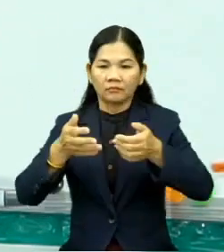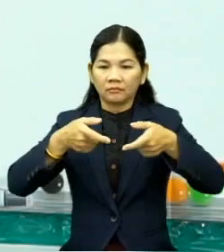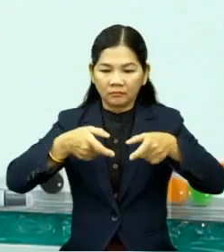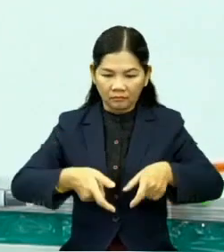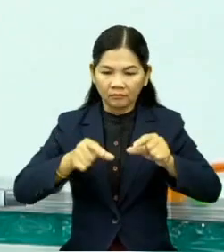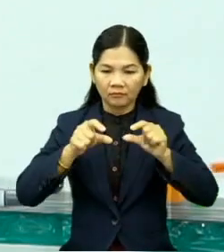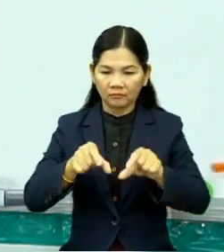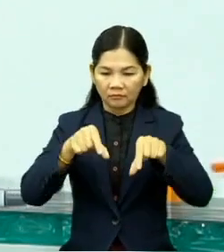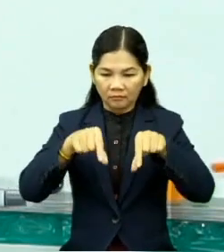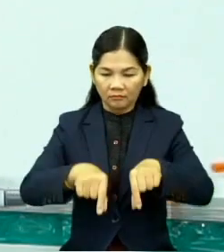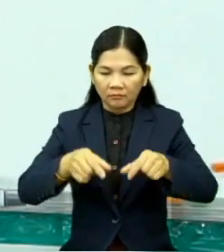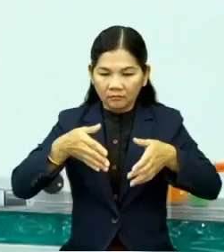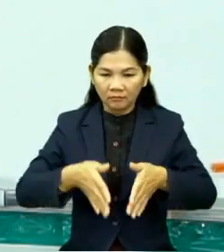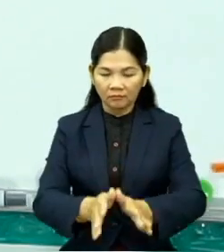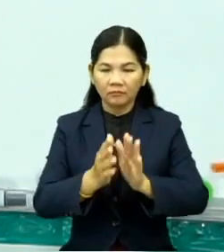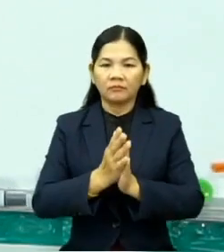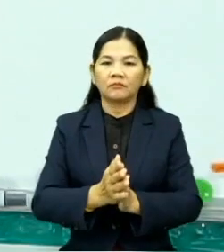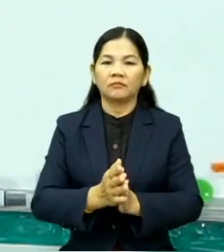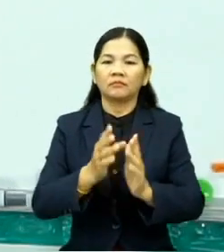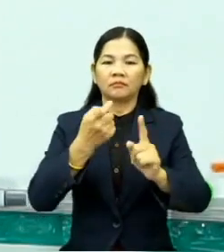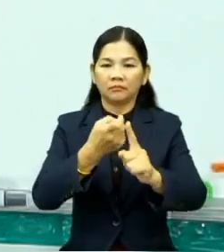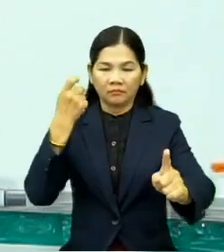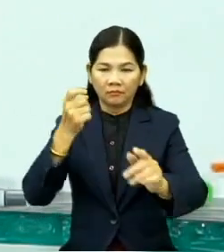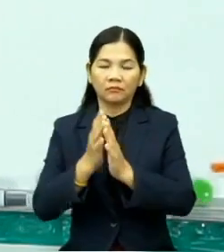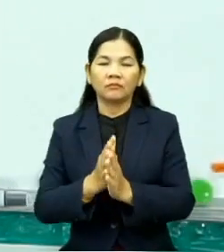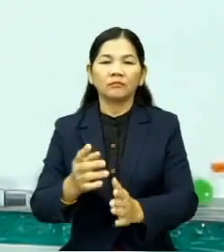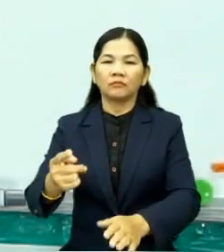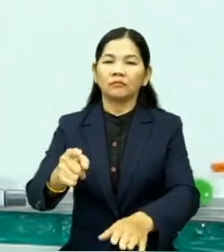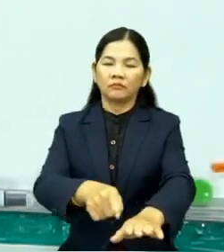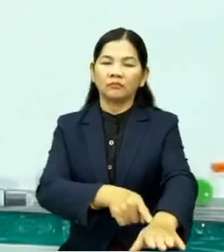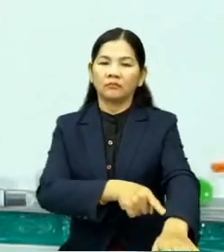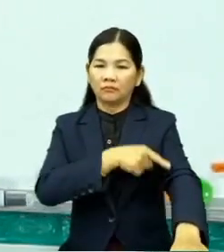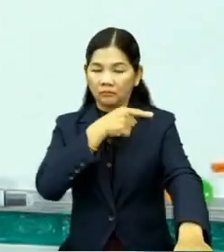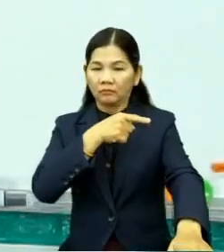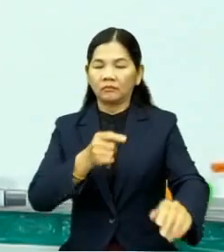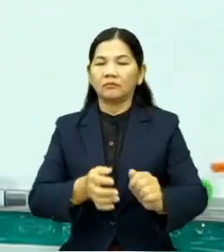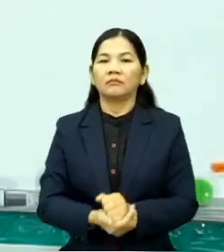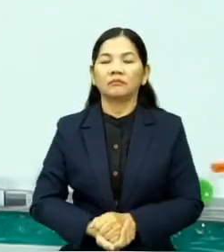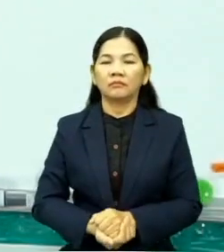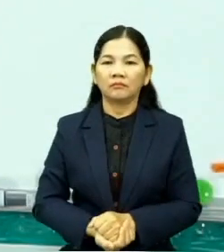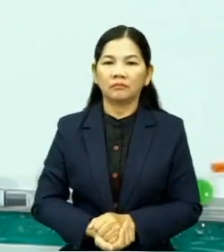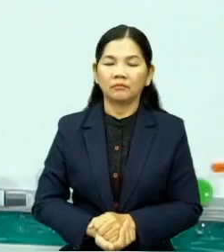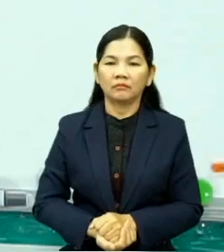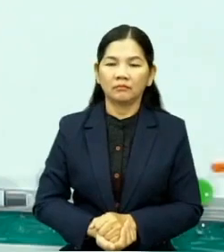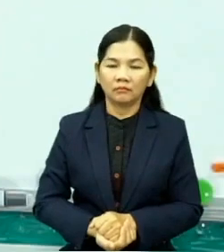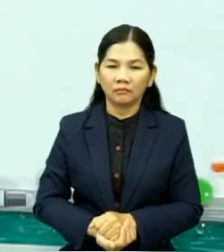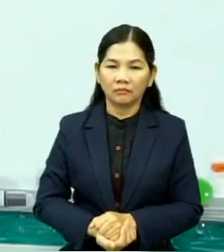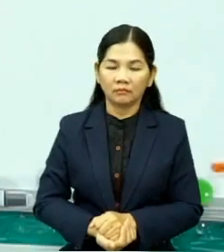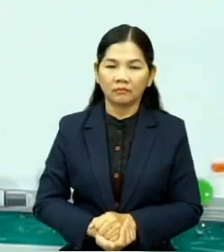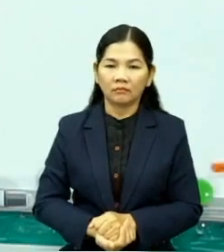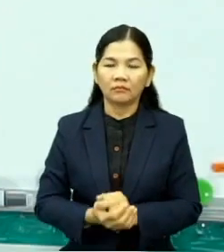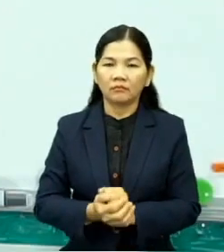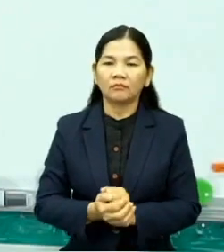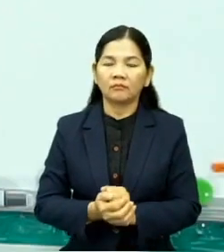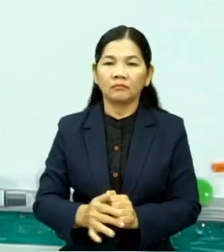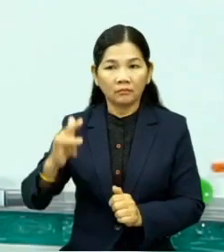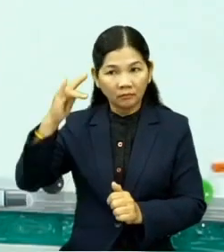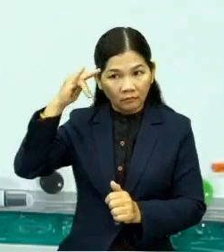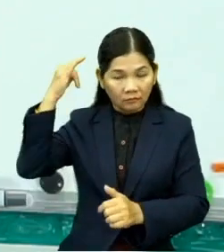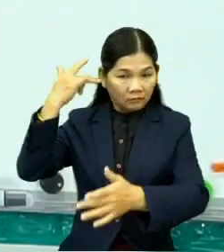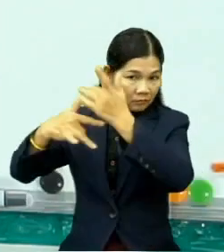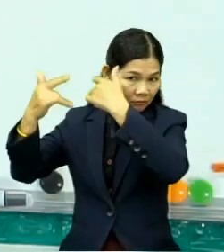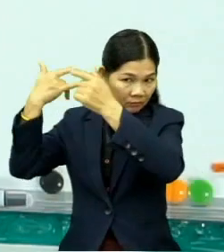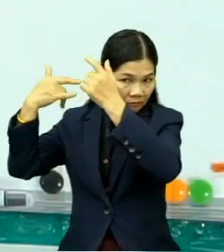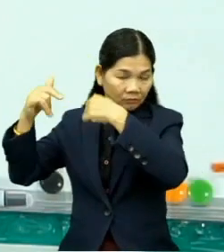តមានឡើងអស់កាលដ៏យូរលង់មកហើយបបពែប